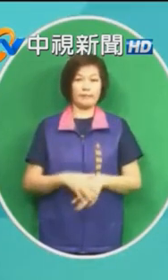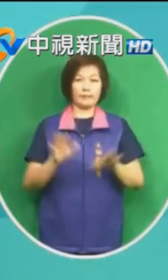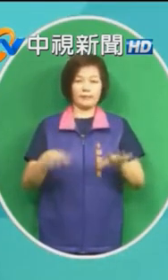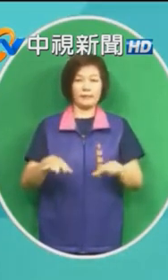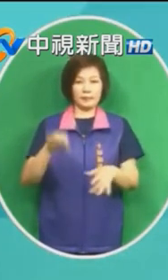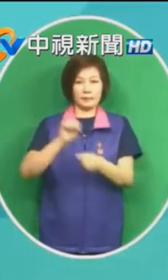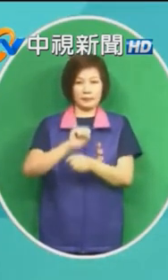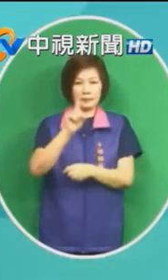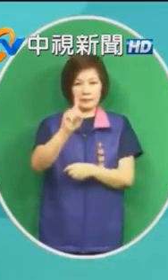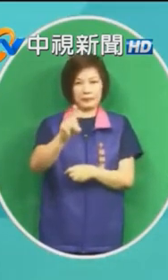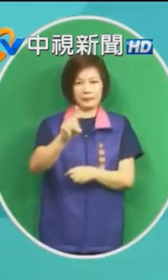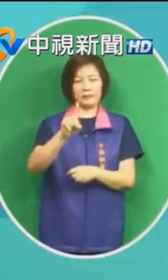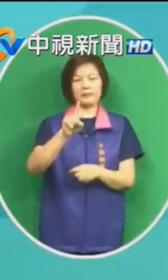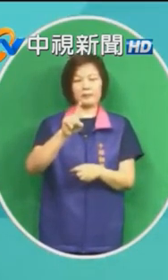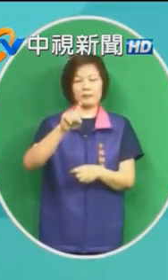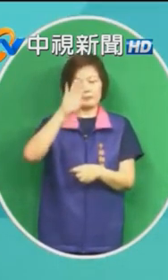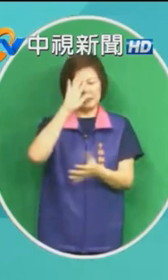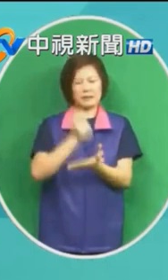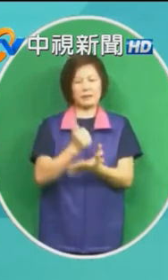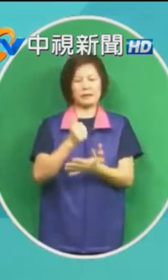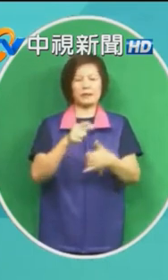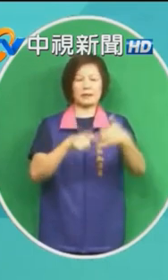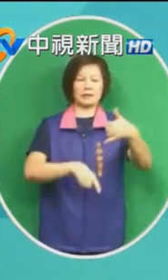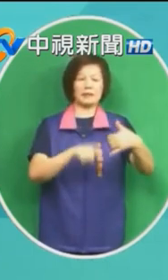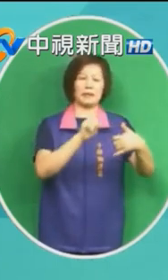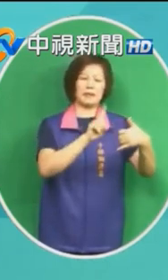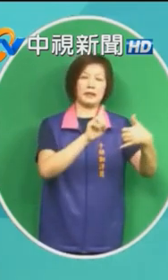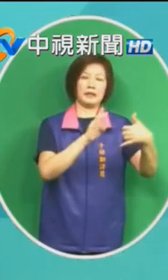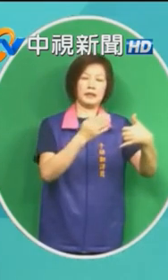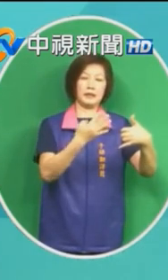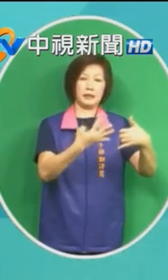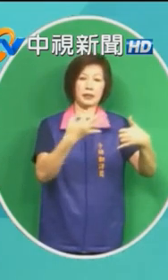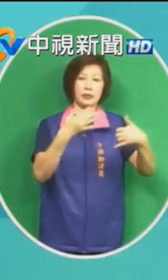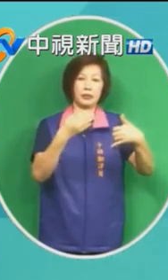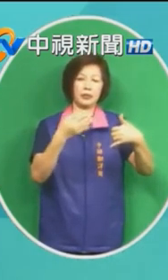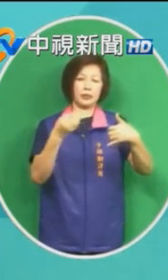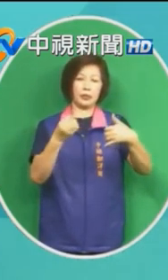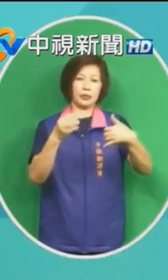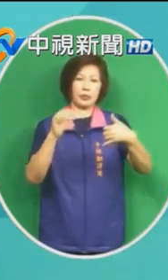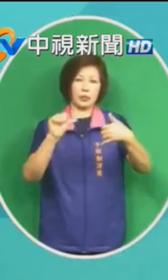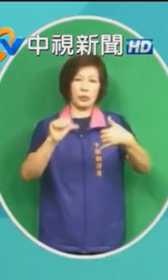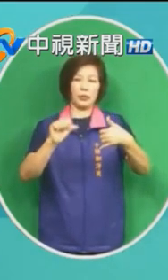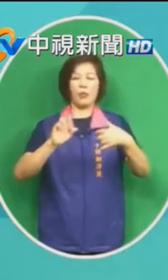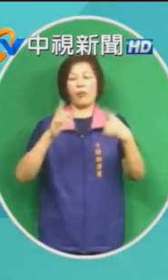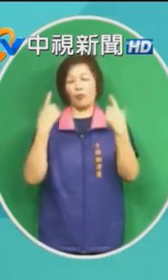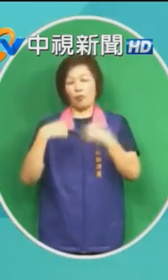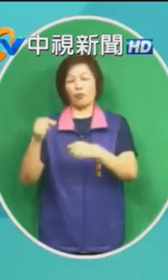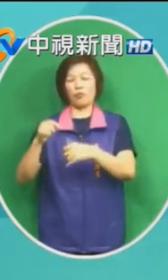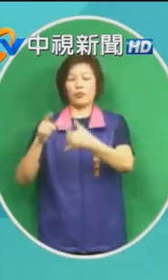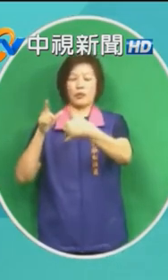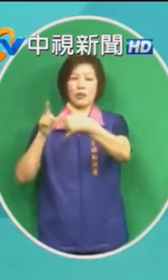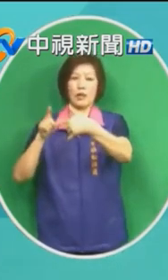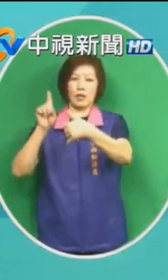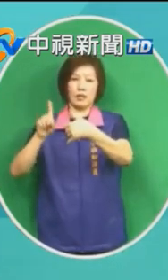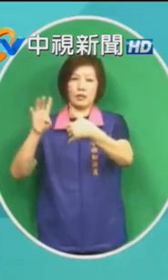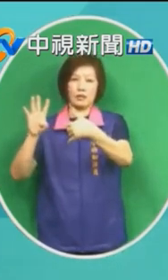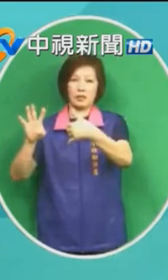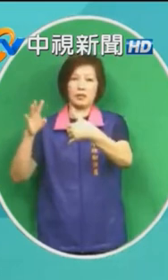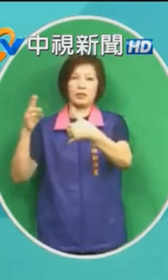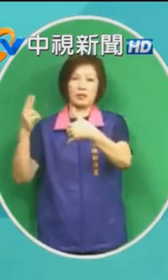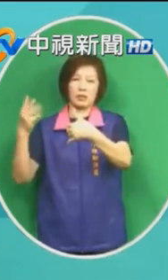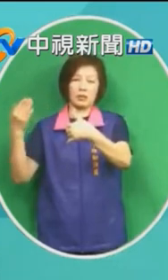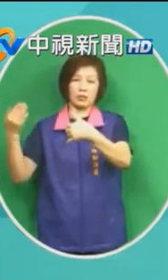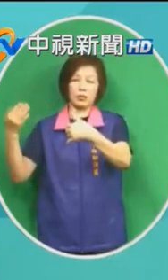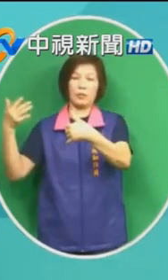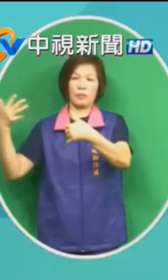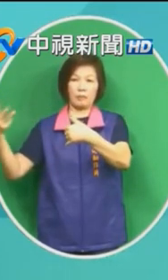增的14905其实就是14298原来居家隔离的对象，那因为阴转阳，那所以他们有一些公共